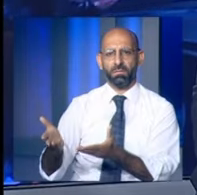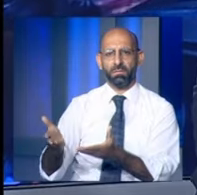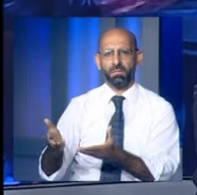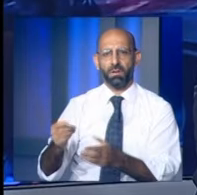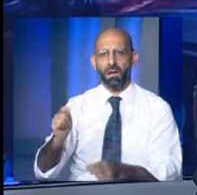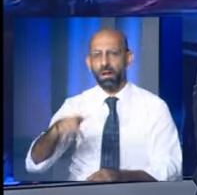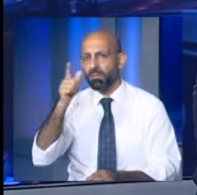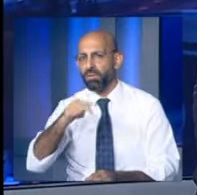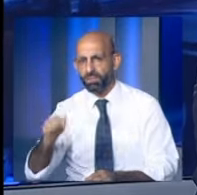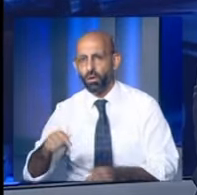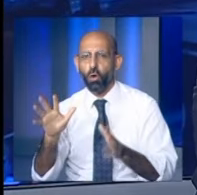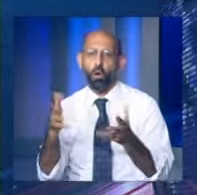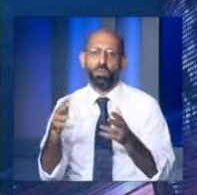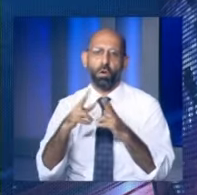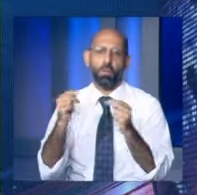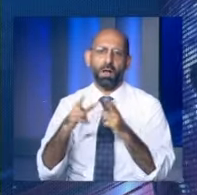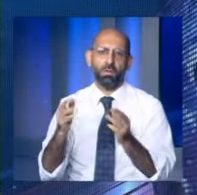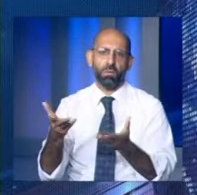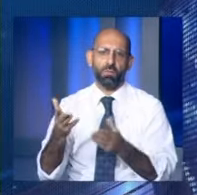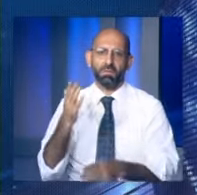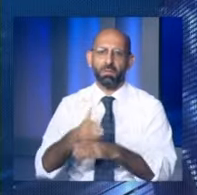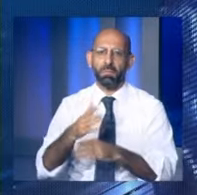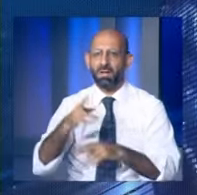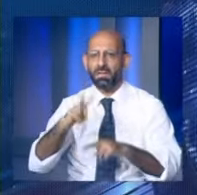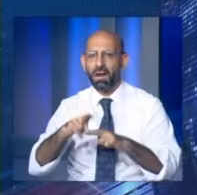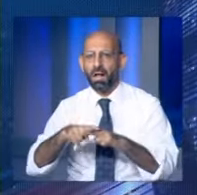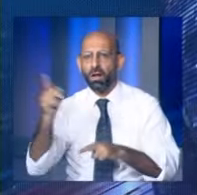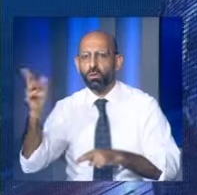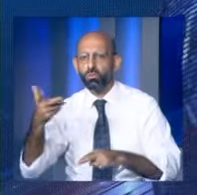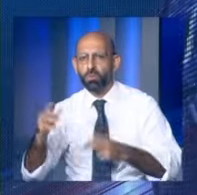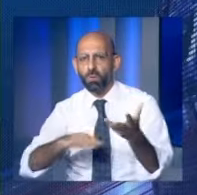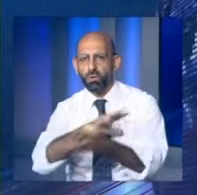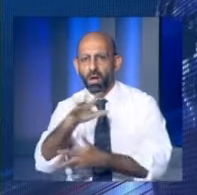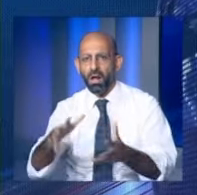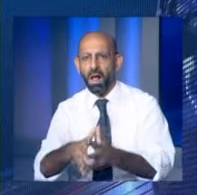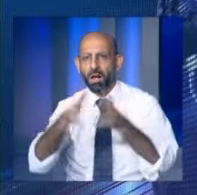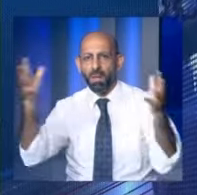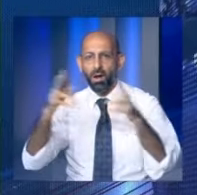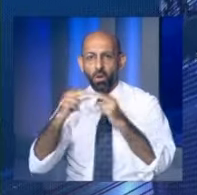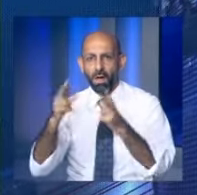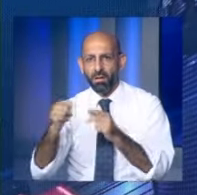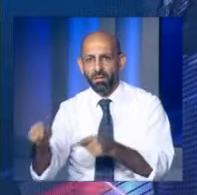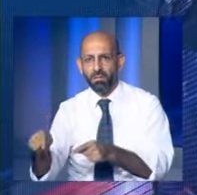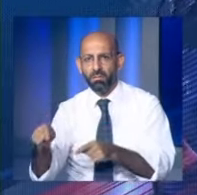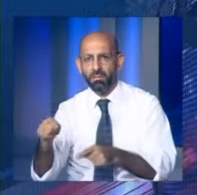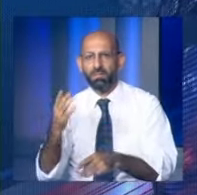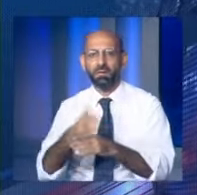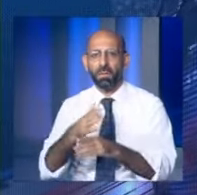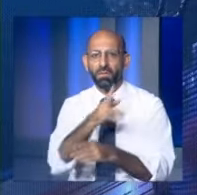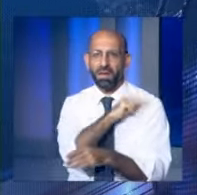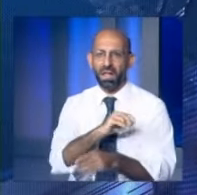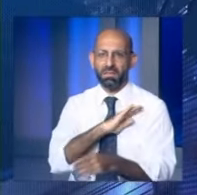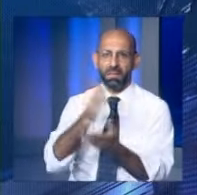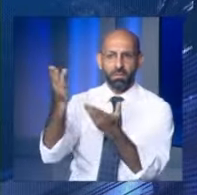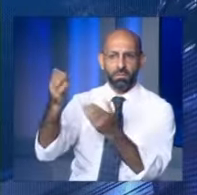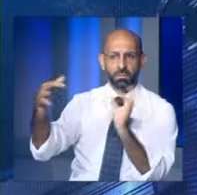الاستقرار الداخلي في لبنان بالتصريح: ثمة مخاوف لبنانية مشروعة من أن تلجأ إسرائيل للمسربلة بتجربتها